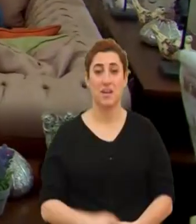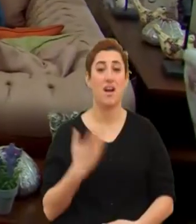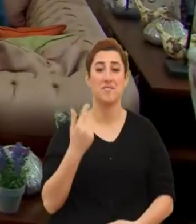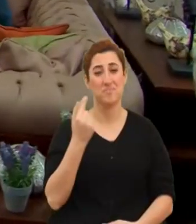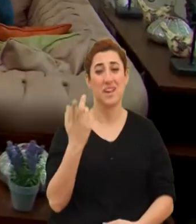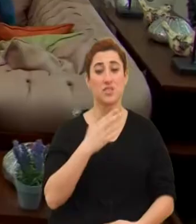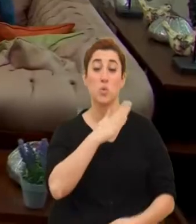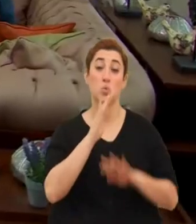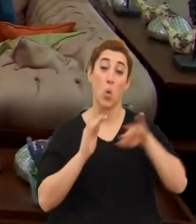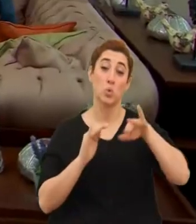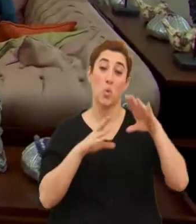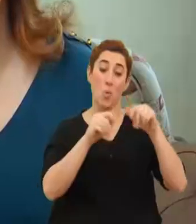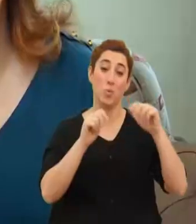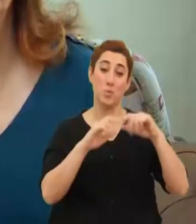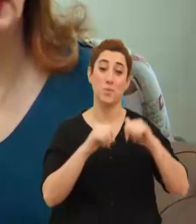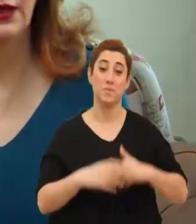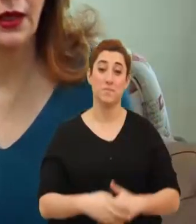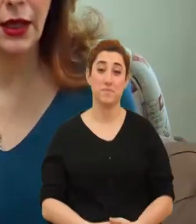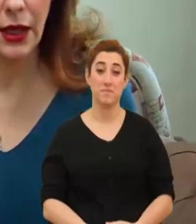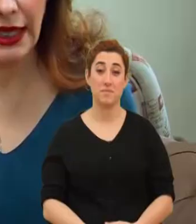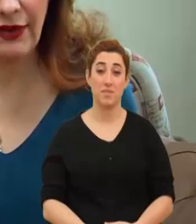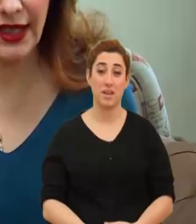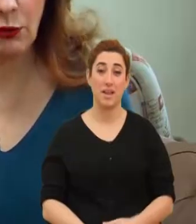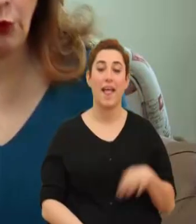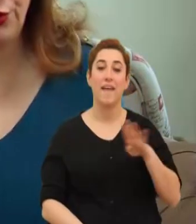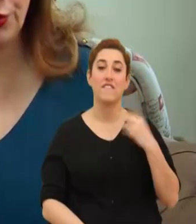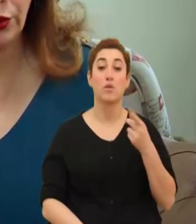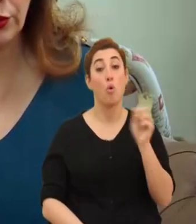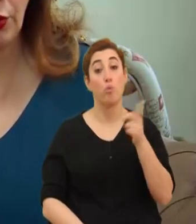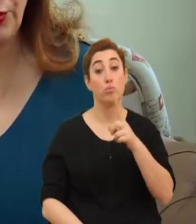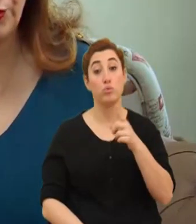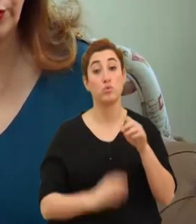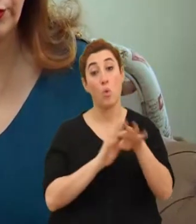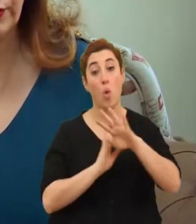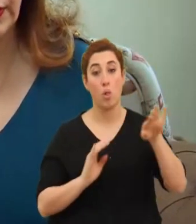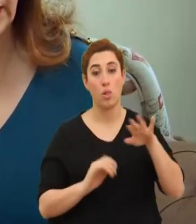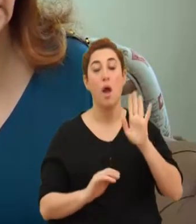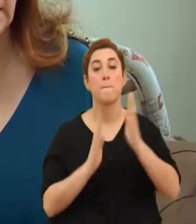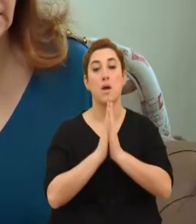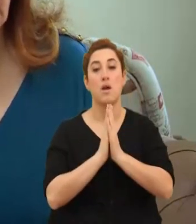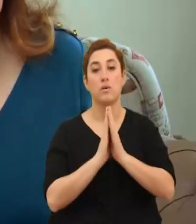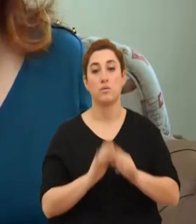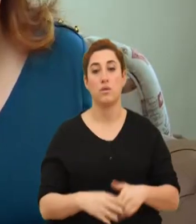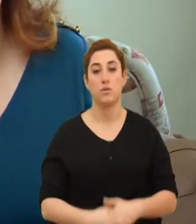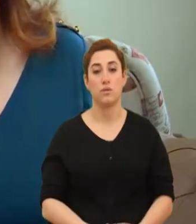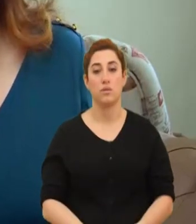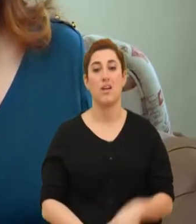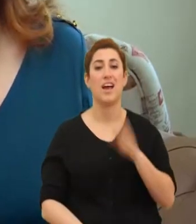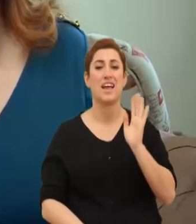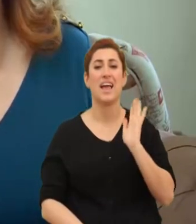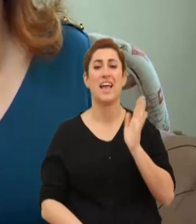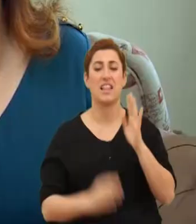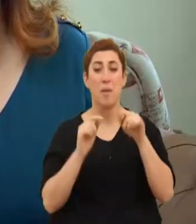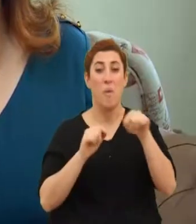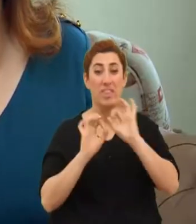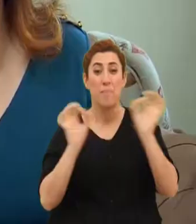Ay biraz daha sola, biraz daha sola. Cık. Evladım öbür sol. Ha pardon. Ha.